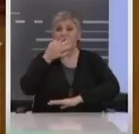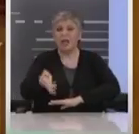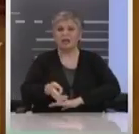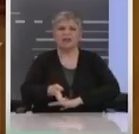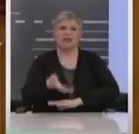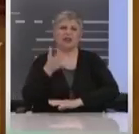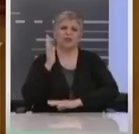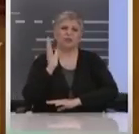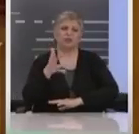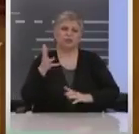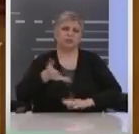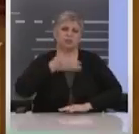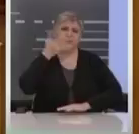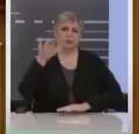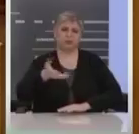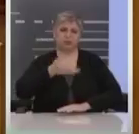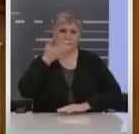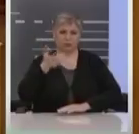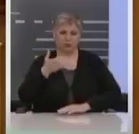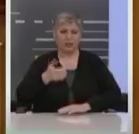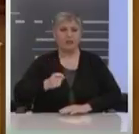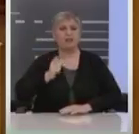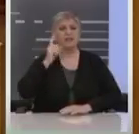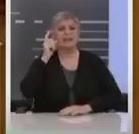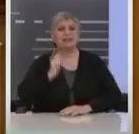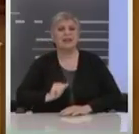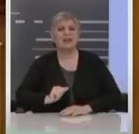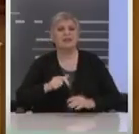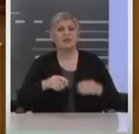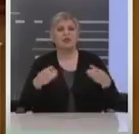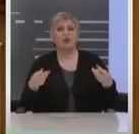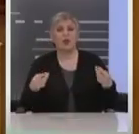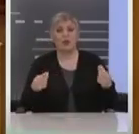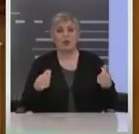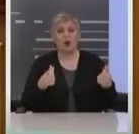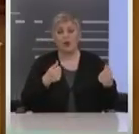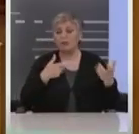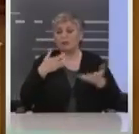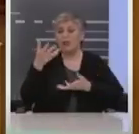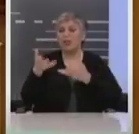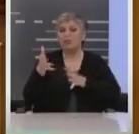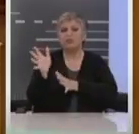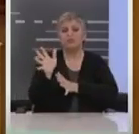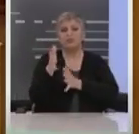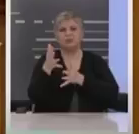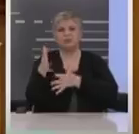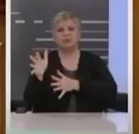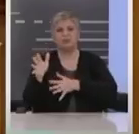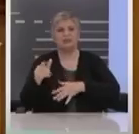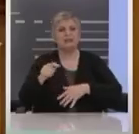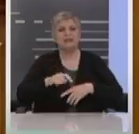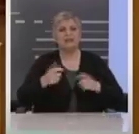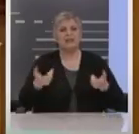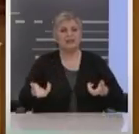δημολαϊκίζοντας, γιατί ξέρετε κάτι, ο μεγαλύτερος λαϊκισμός είναι να υλοποιείς στην πράξη αυτό που